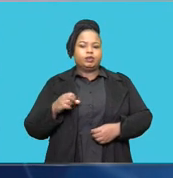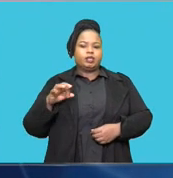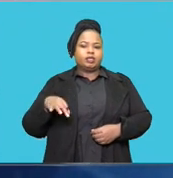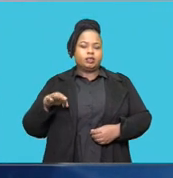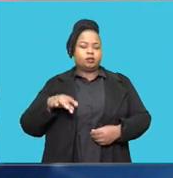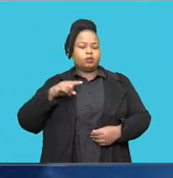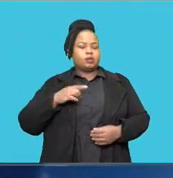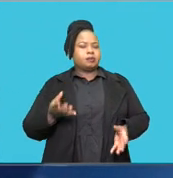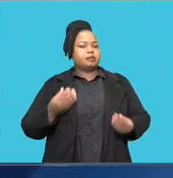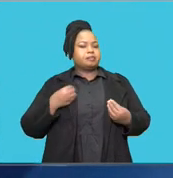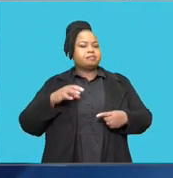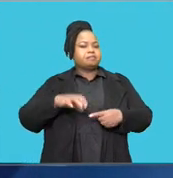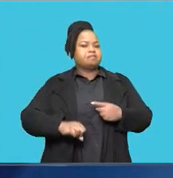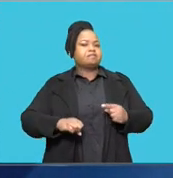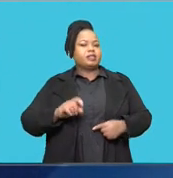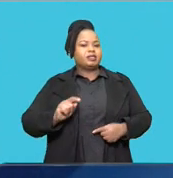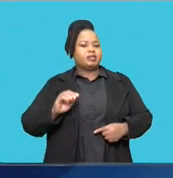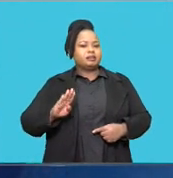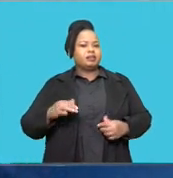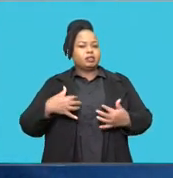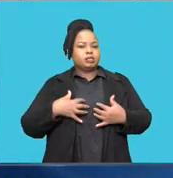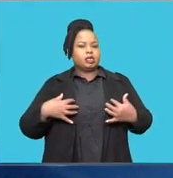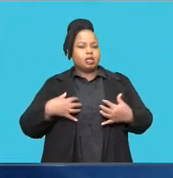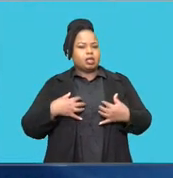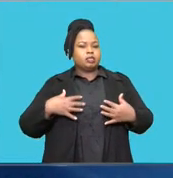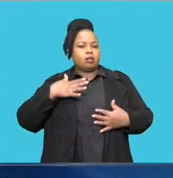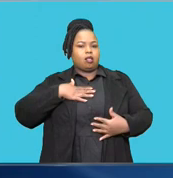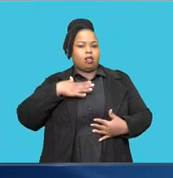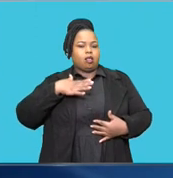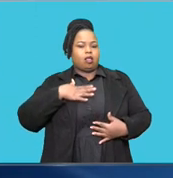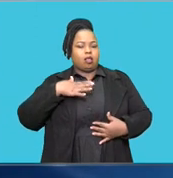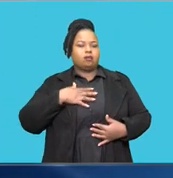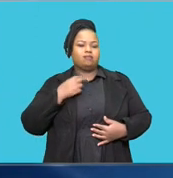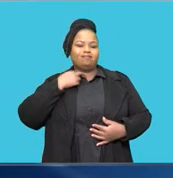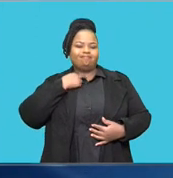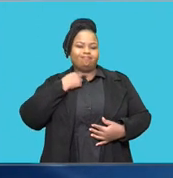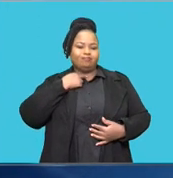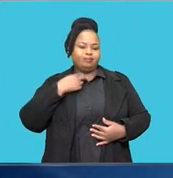apho wafunyaniswa ukuba unesifo semiphunga esenza kube nzima ukuba aphefumle.